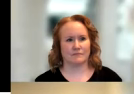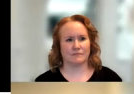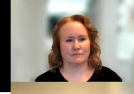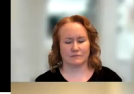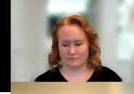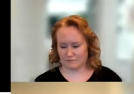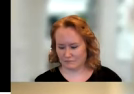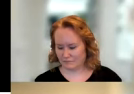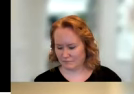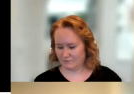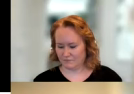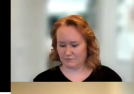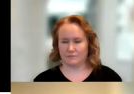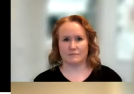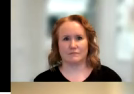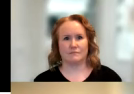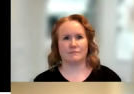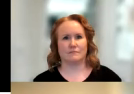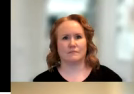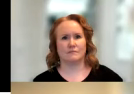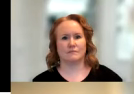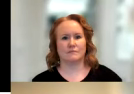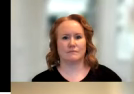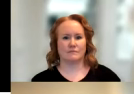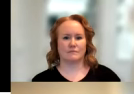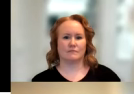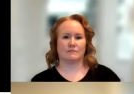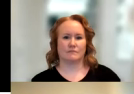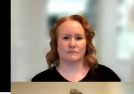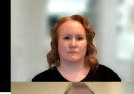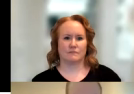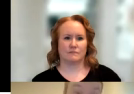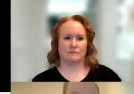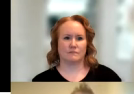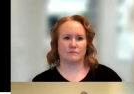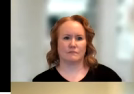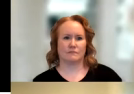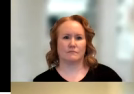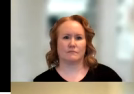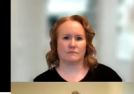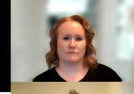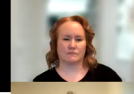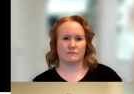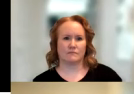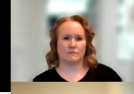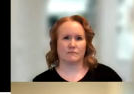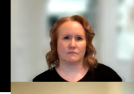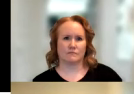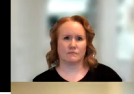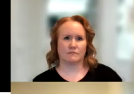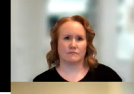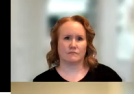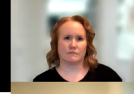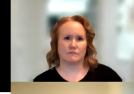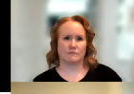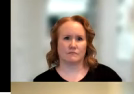det selvfølgelig når man skal implementere I norsk rett, så jo det naturlig nok noe regelverksutformer må se litt nærmere på. Da. Men utgangspunktet jo at det skal egentlig